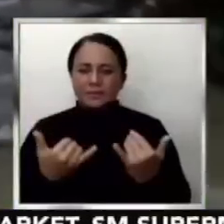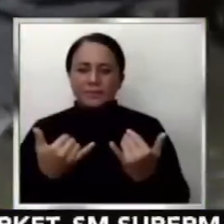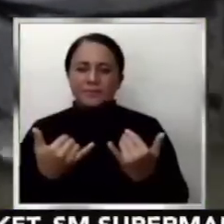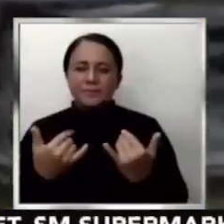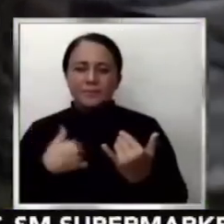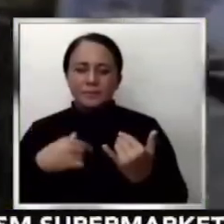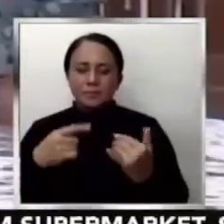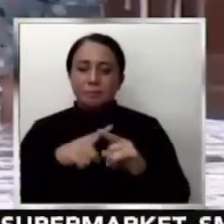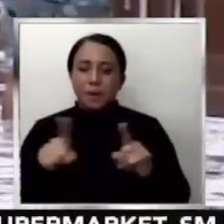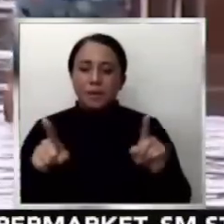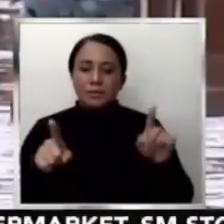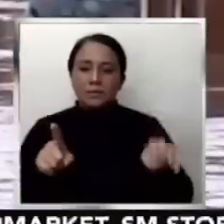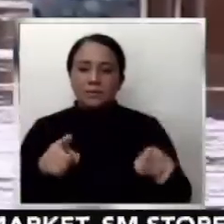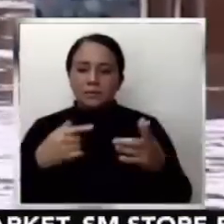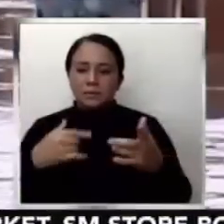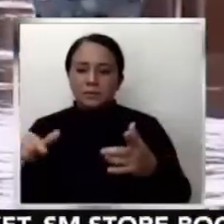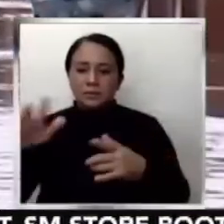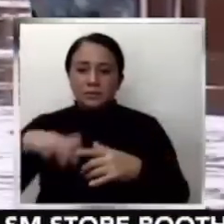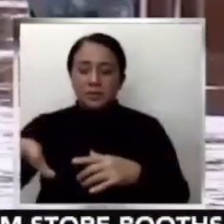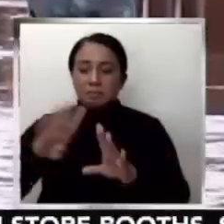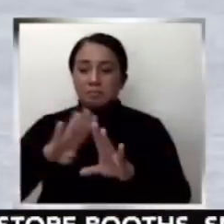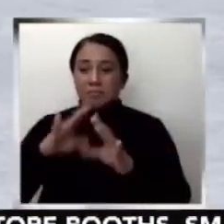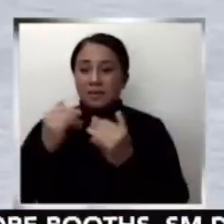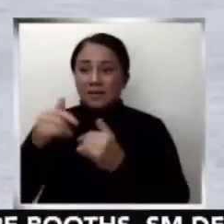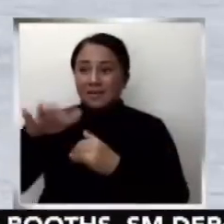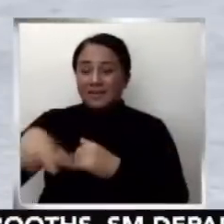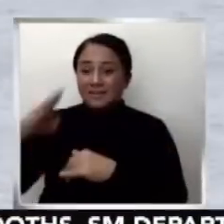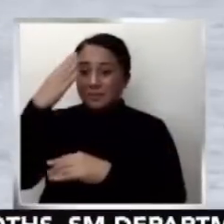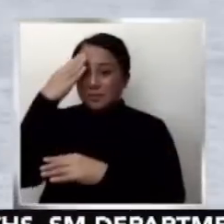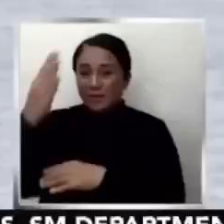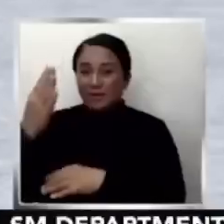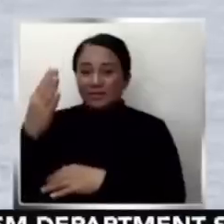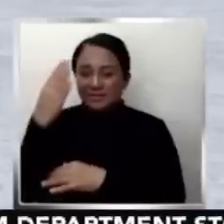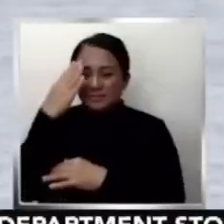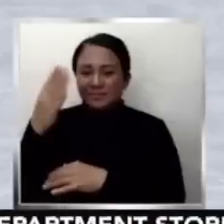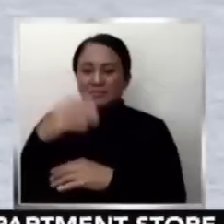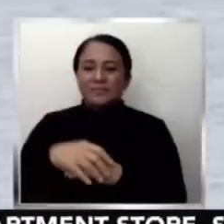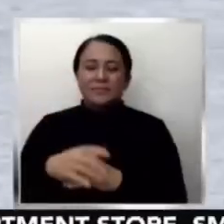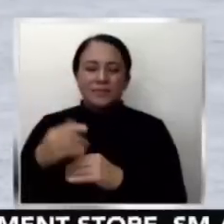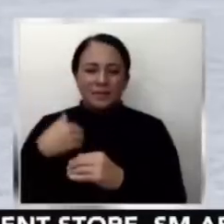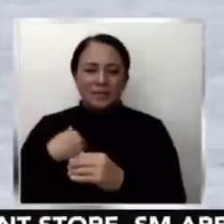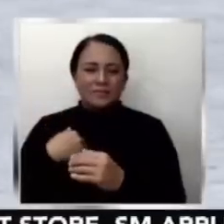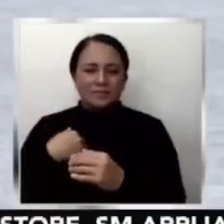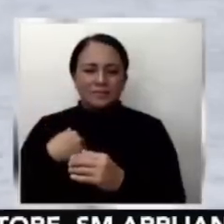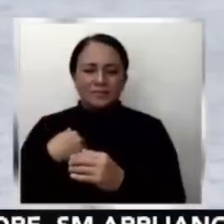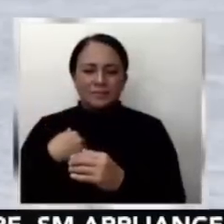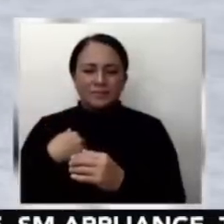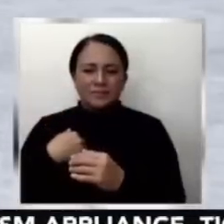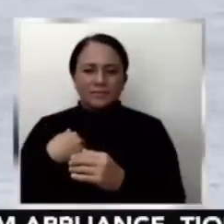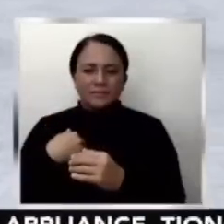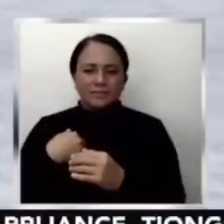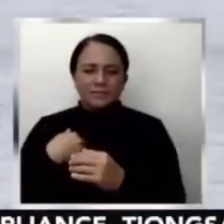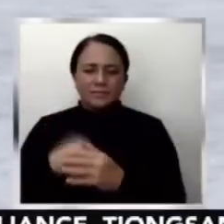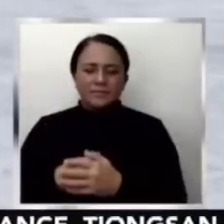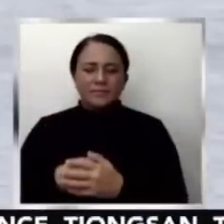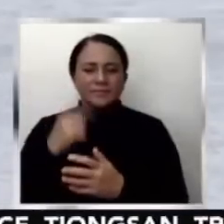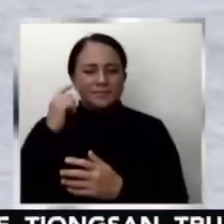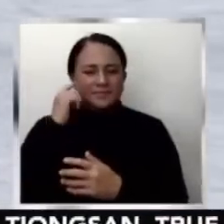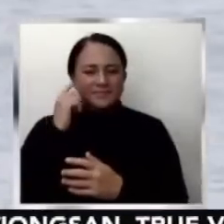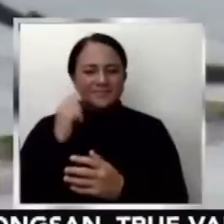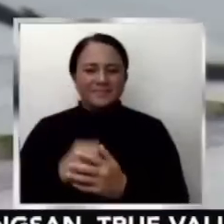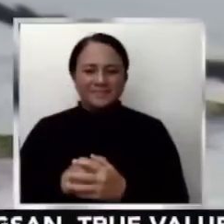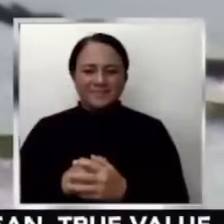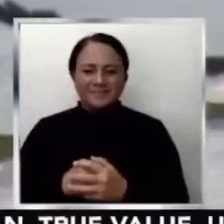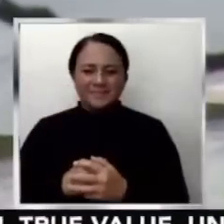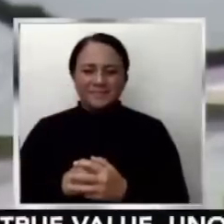raw galing sa Bustos ang malaking volume ng baha sa Bulacan, kundi sa malakas na ulan ayon sa PAGASA. Ang dami niyan mula July 26